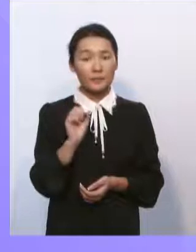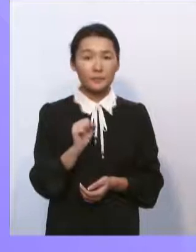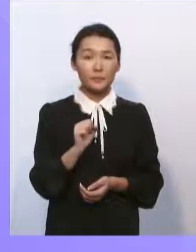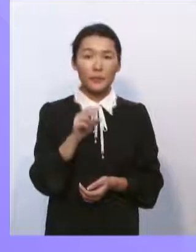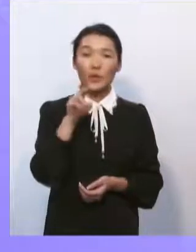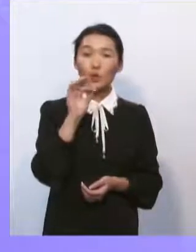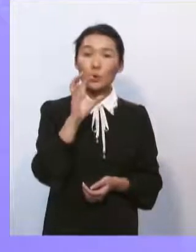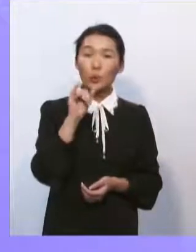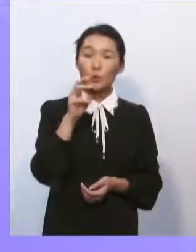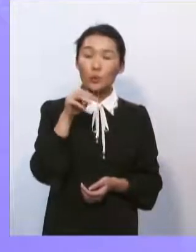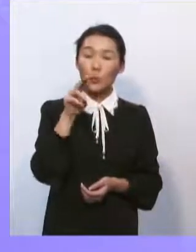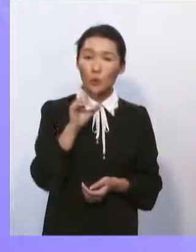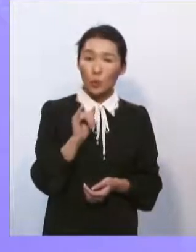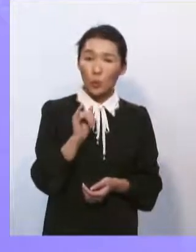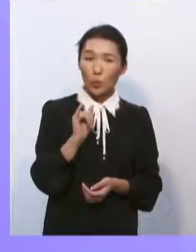Досумду.